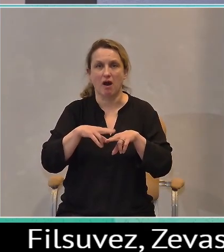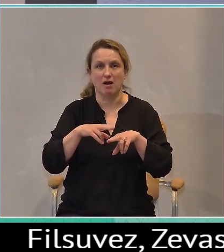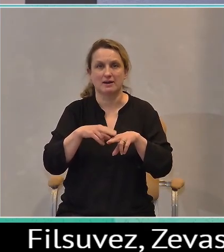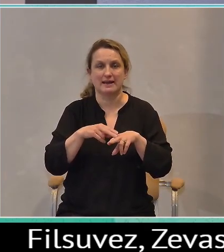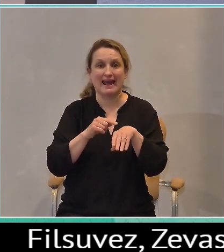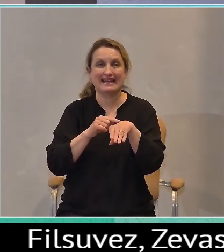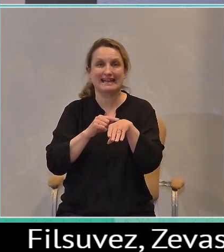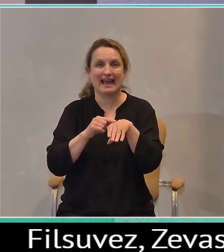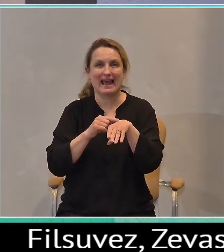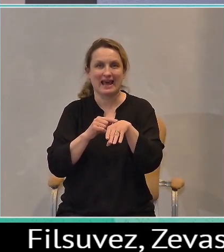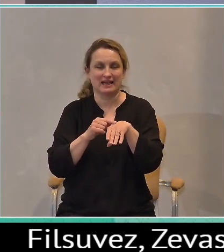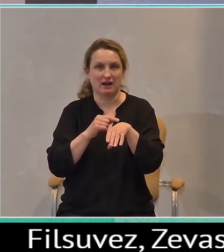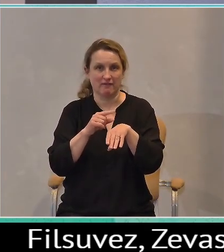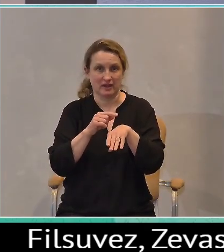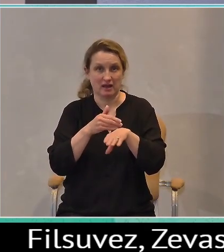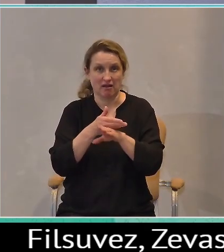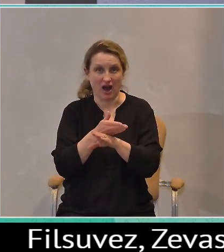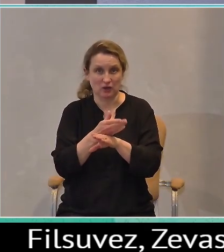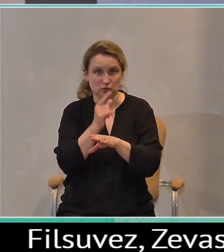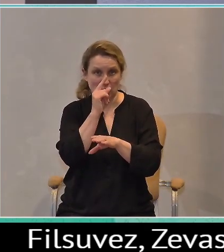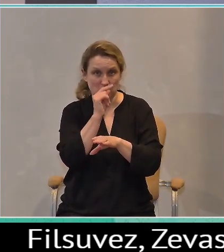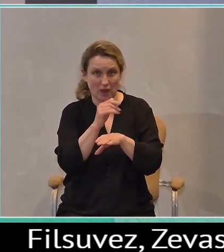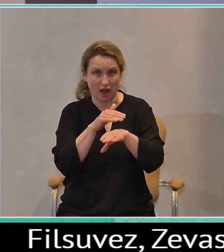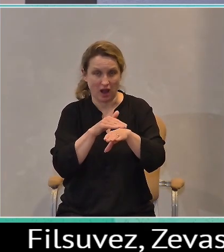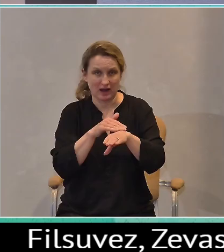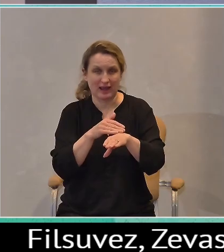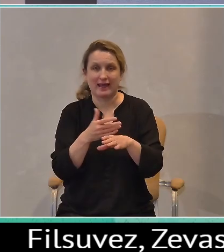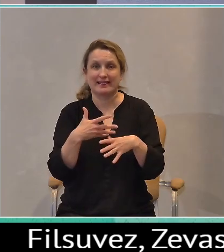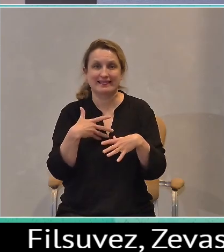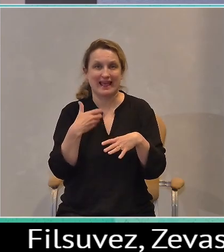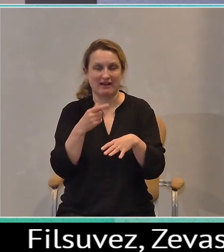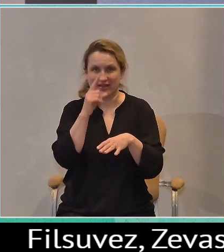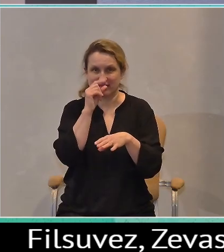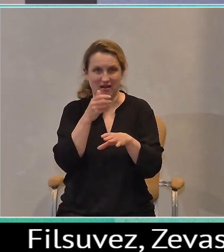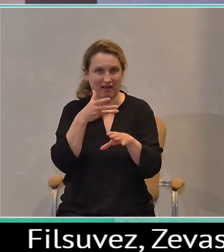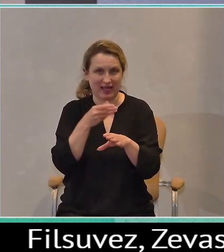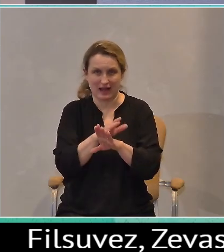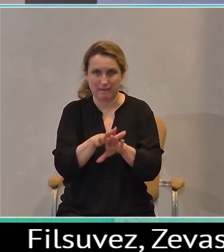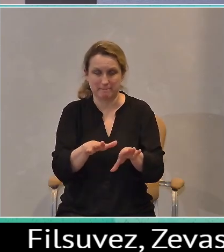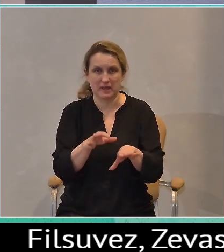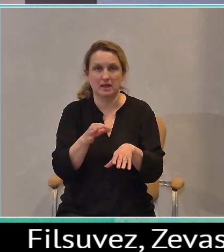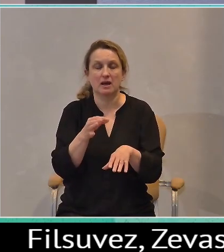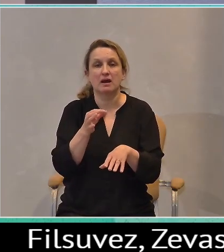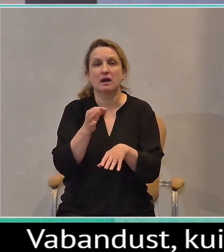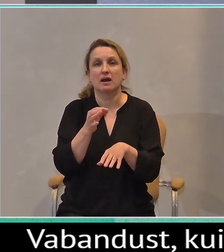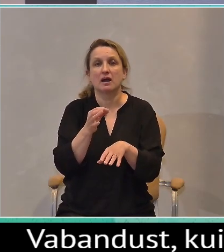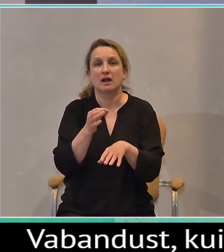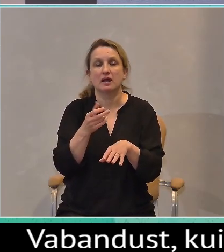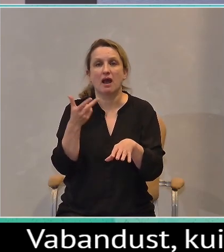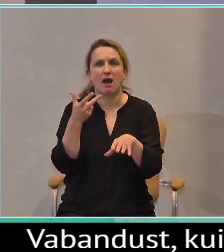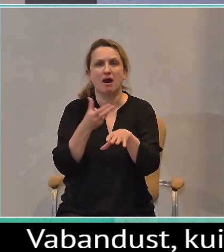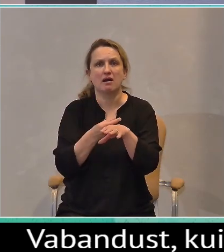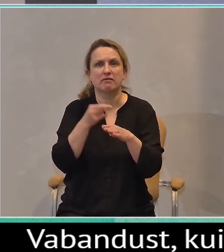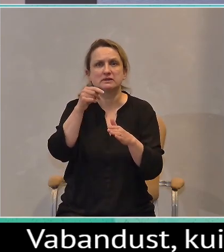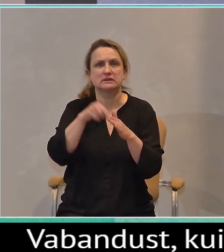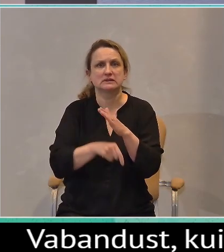seda otse kahjustatud nahale, ehk siis tervet nahka ta ei läbi. Ja ravim sisaldab siis selle